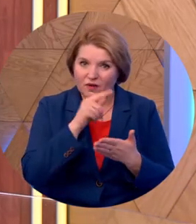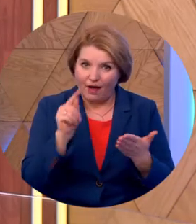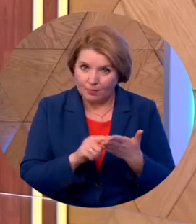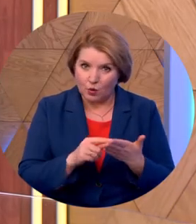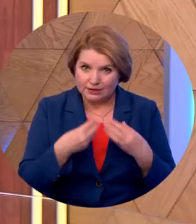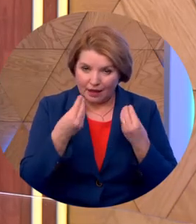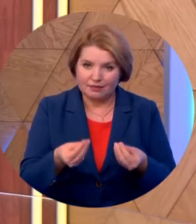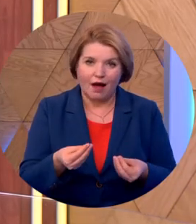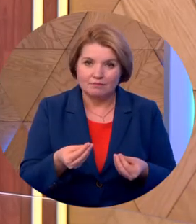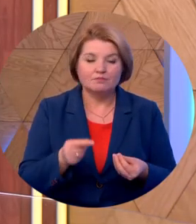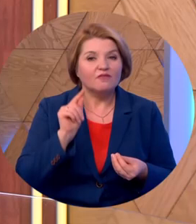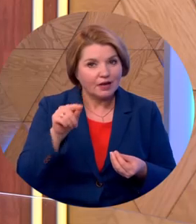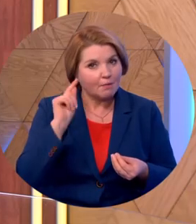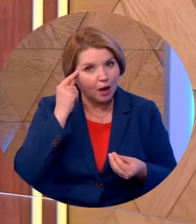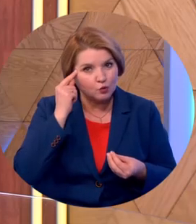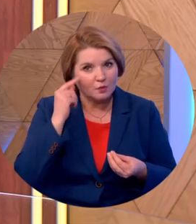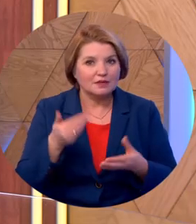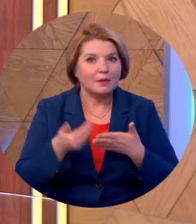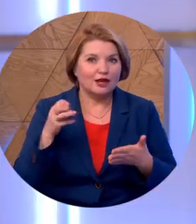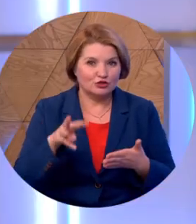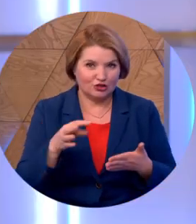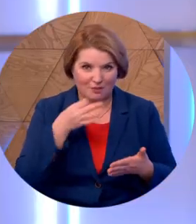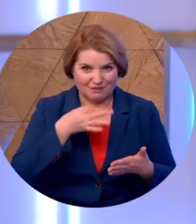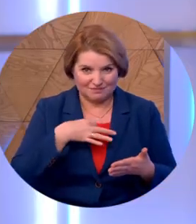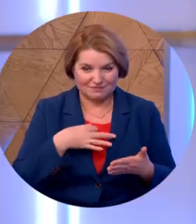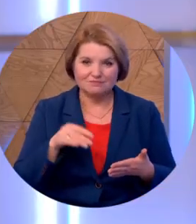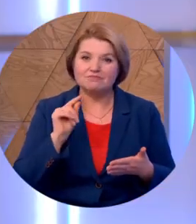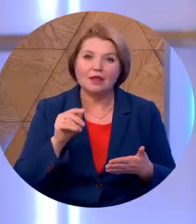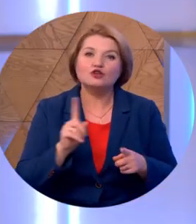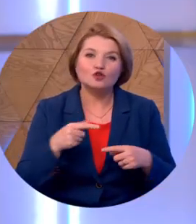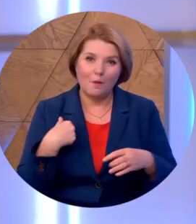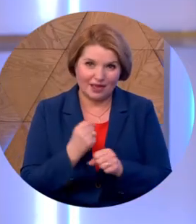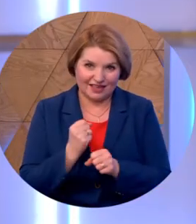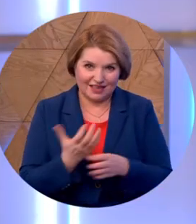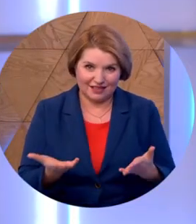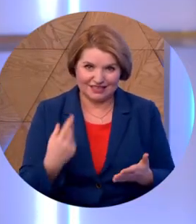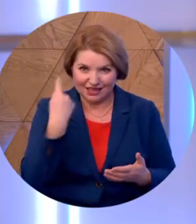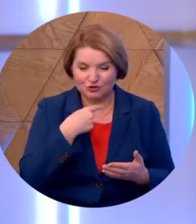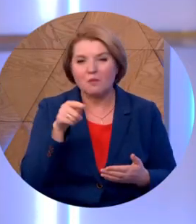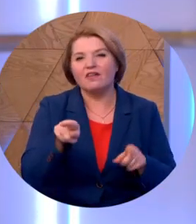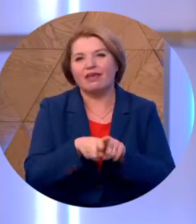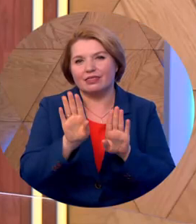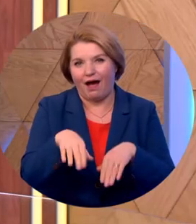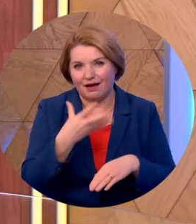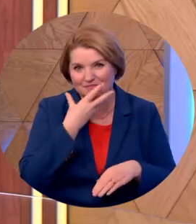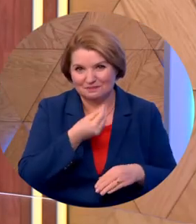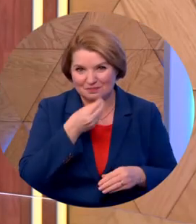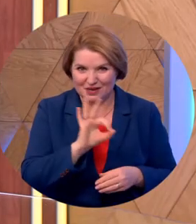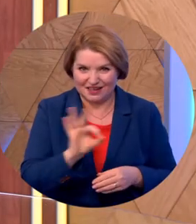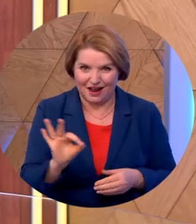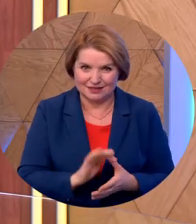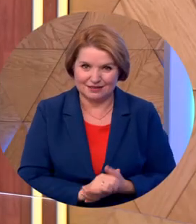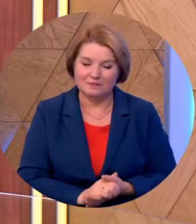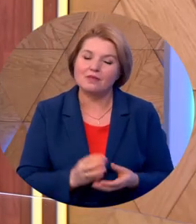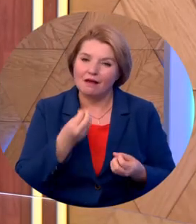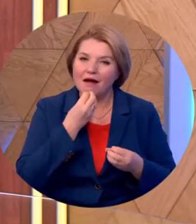мне порекомендуете сделать вы и так прекрасны это прекрасный ответ а хорошо